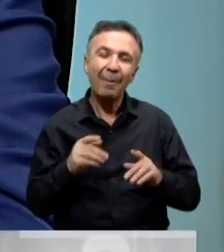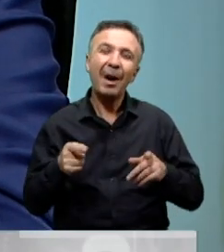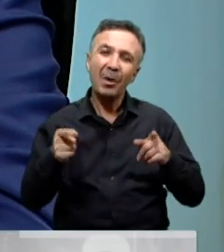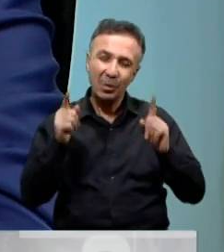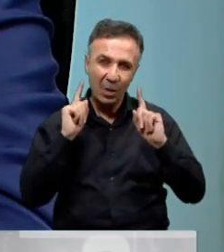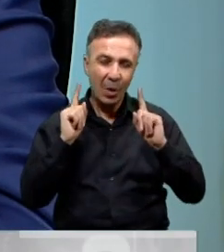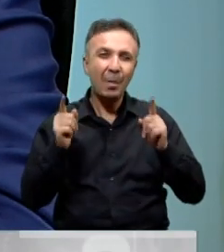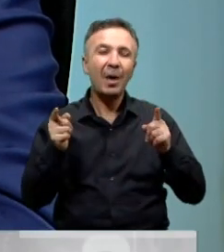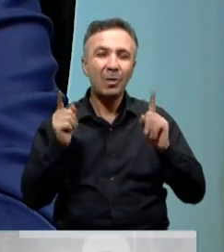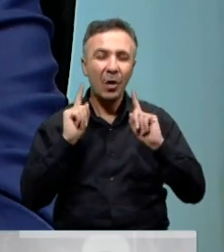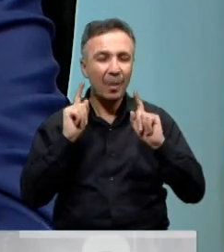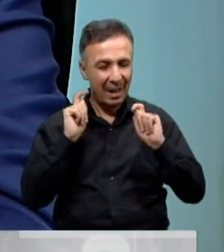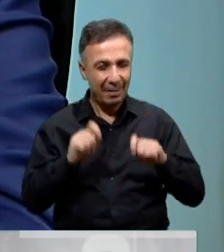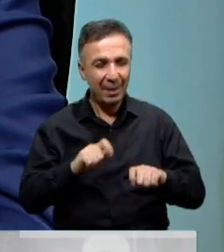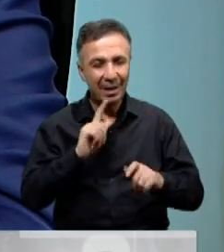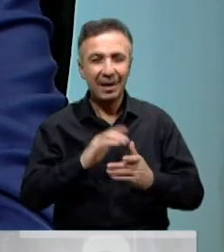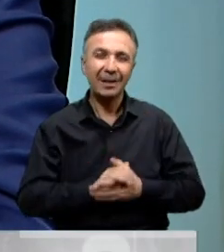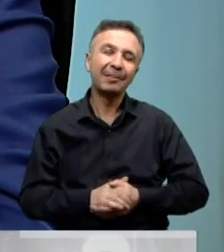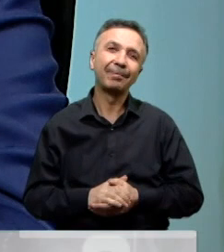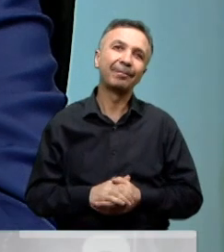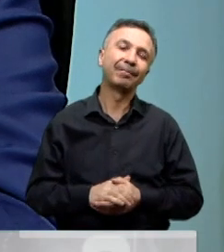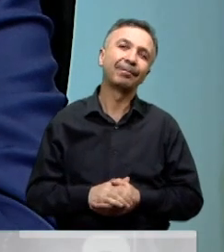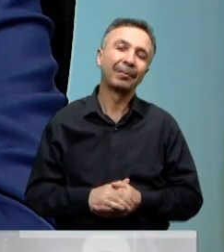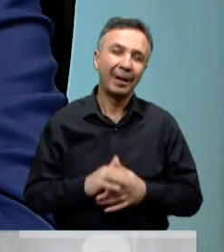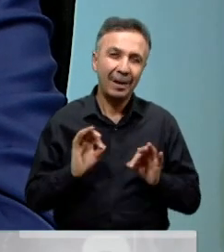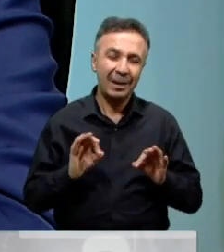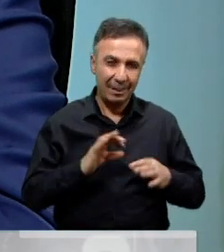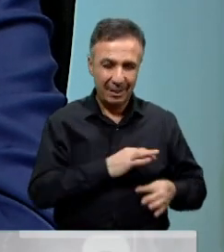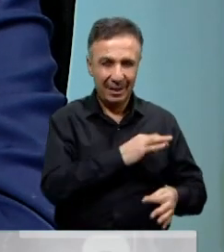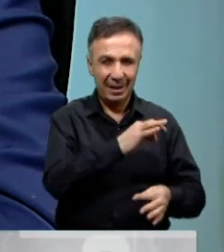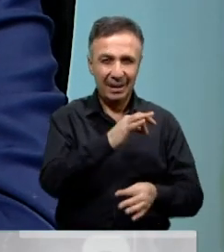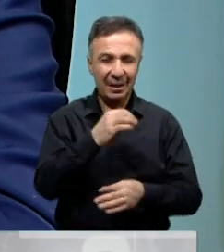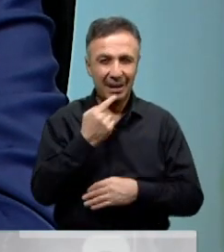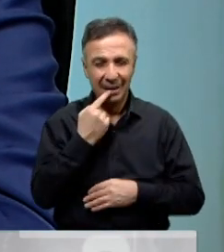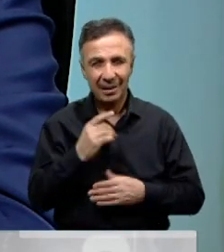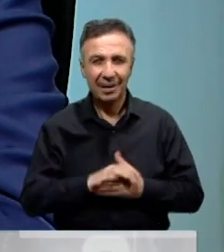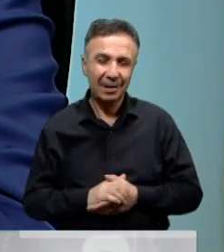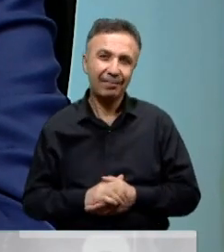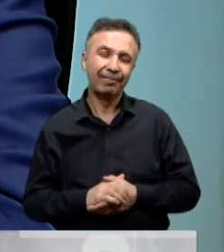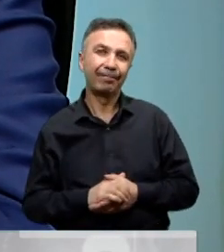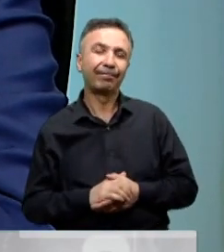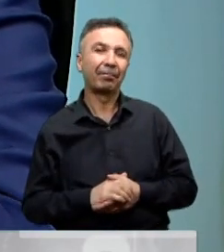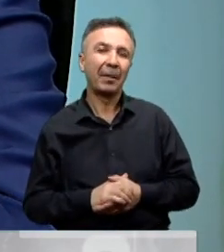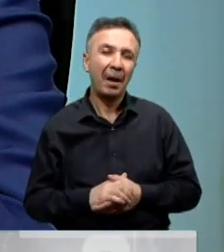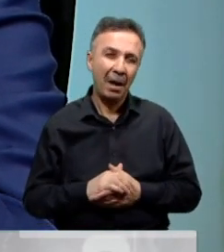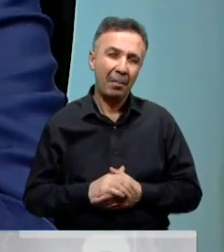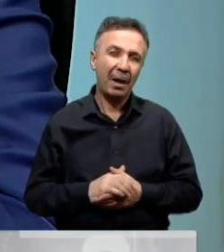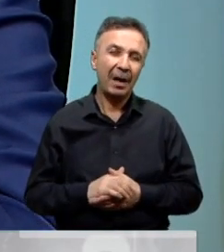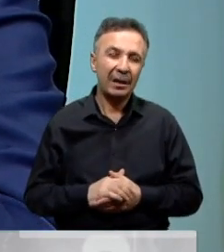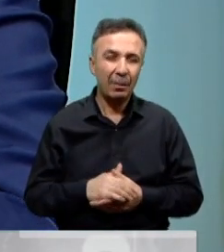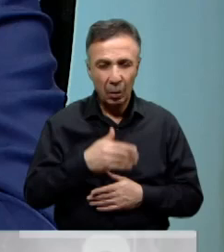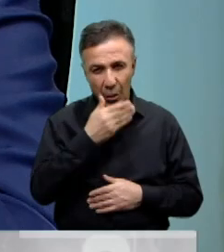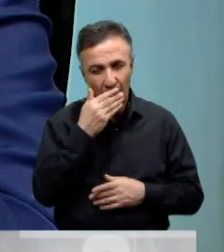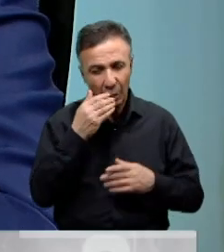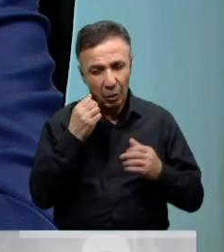illaki bir suç işlemekten kaynaklanmaz şimdi insanlar diyecekler ki Hani madem oruç tutmakla